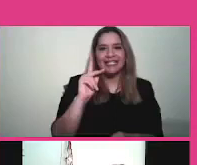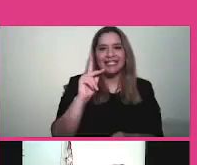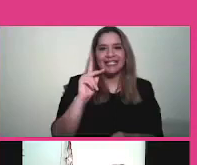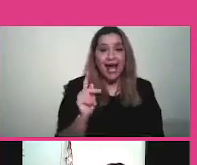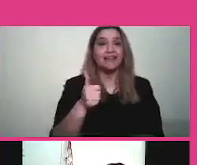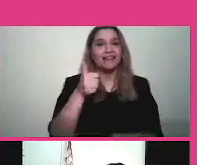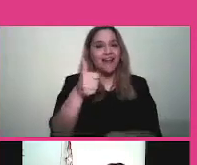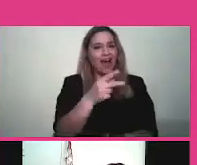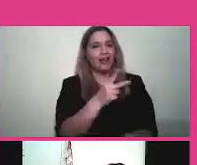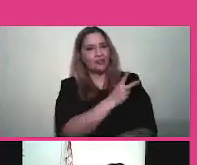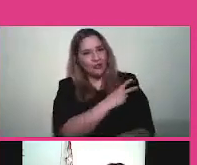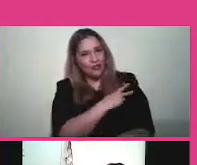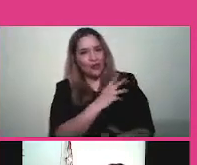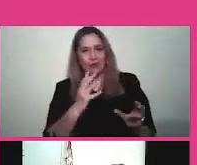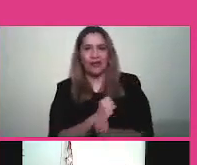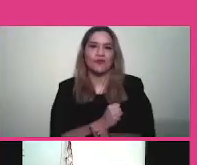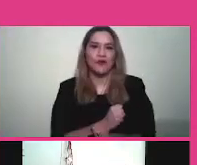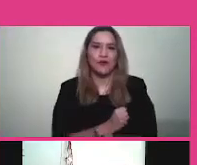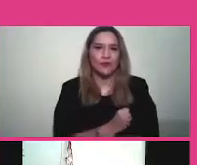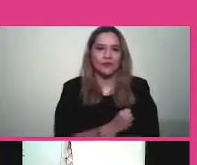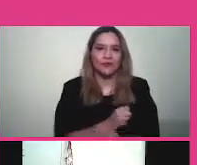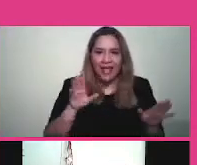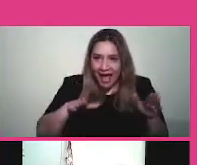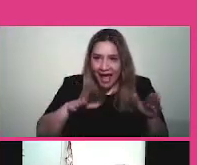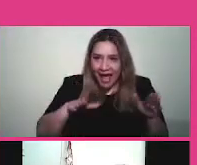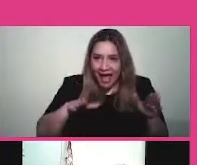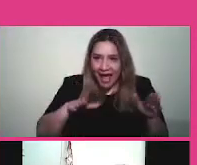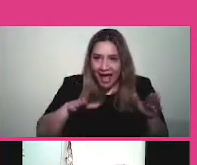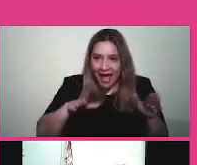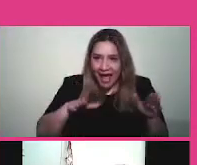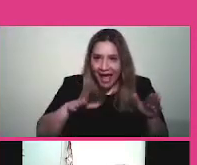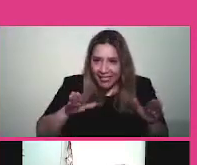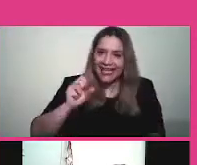Σωστό, μπράβο. Η Αγγελική ήτανε.